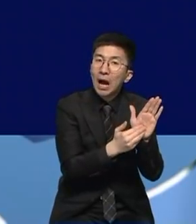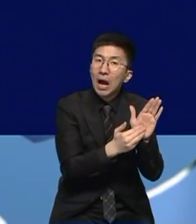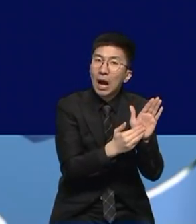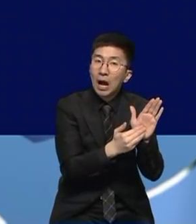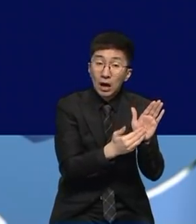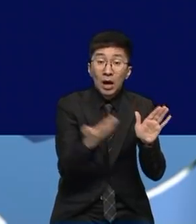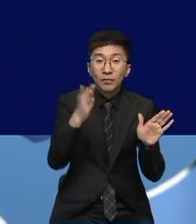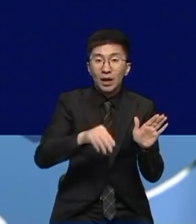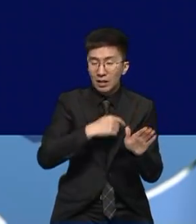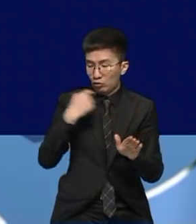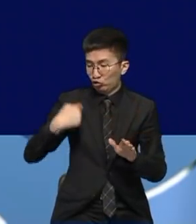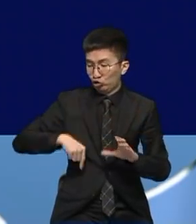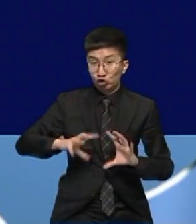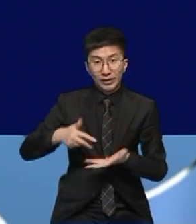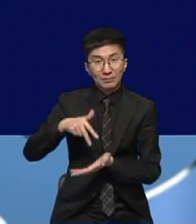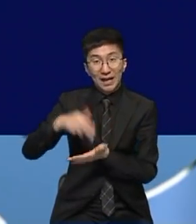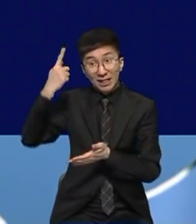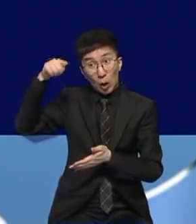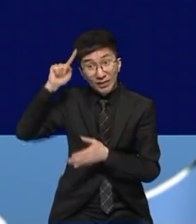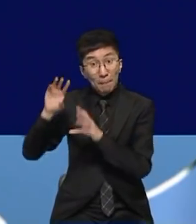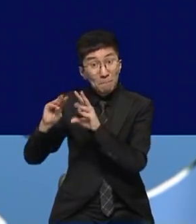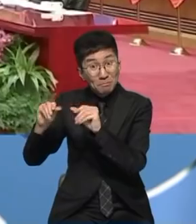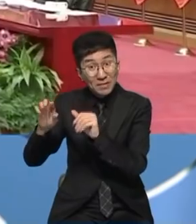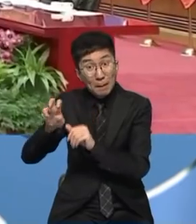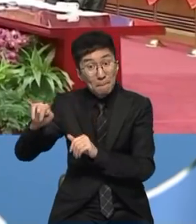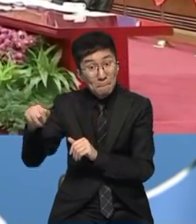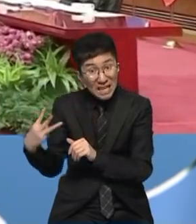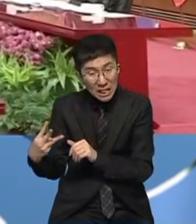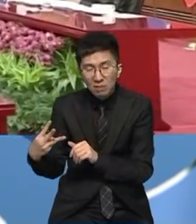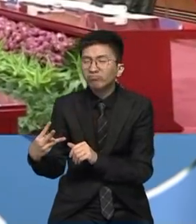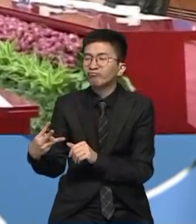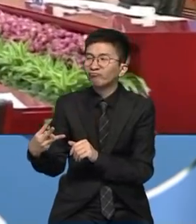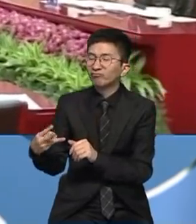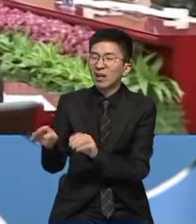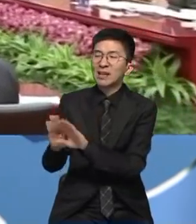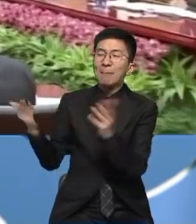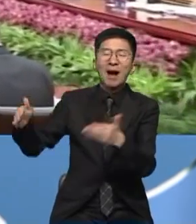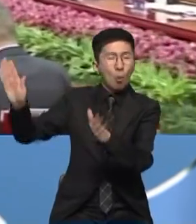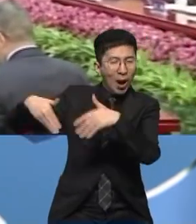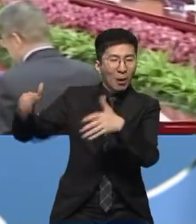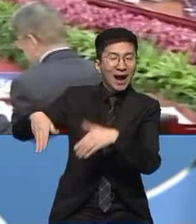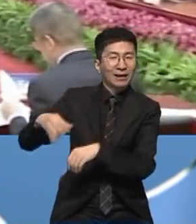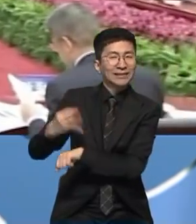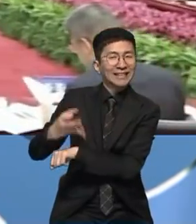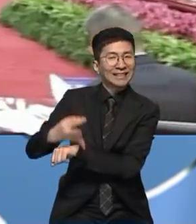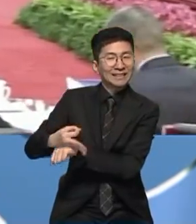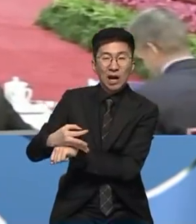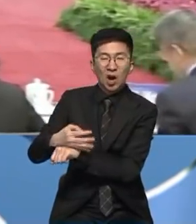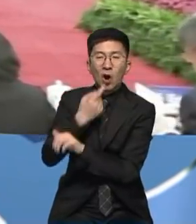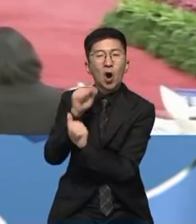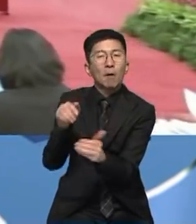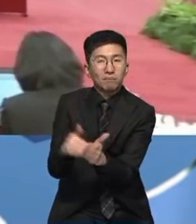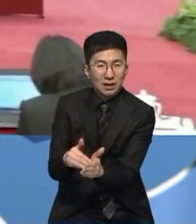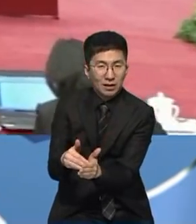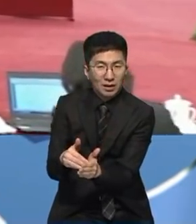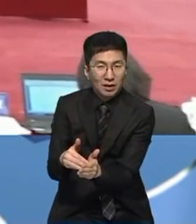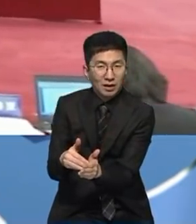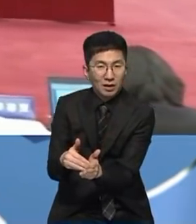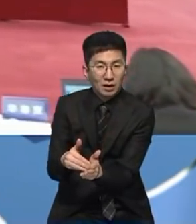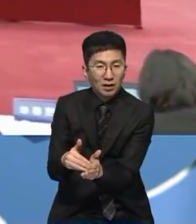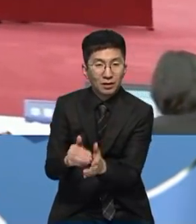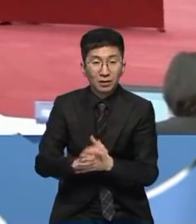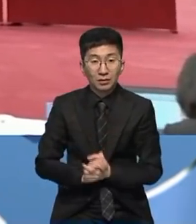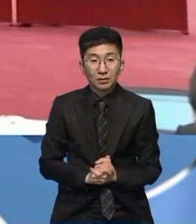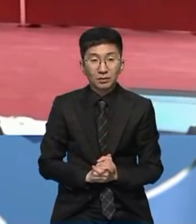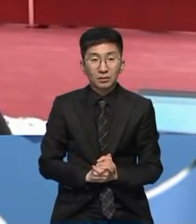들여왔던 러시아산 밀가루를 전면 들이는 조치를 발표하기도 했거든요. 시진핑 주석 관련 보도에 대한 중국